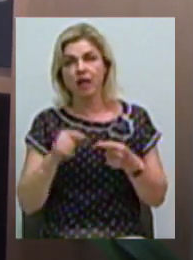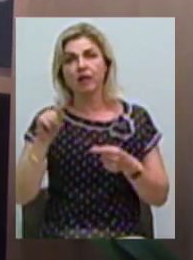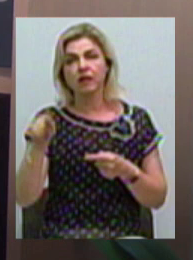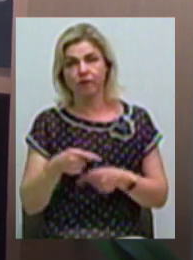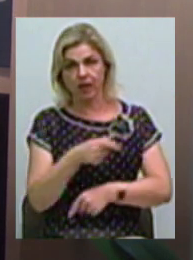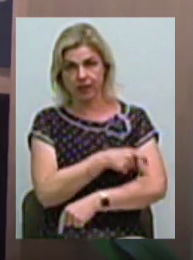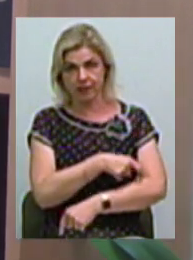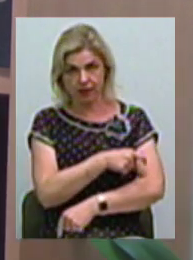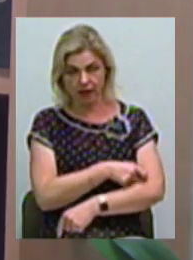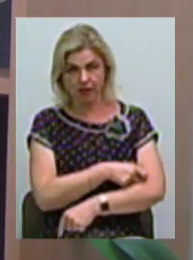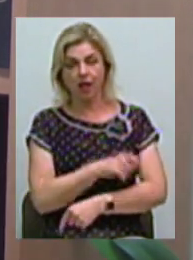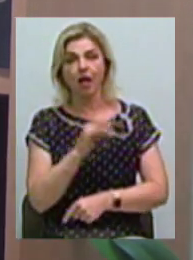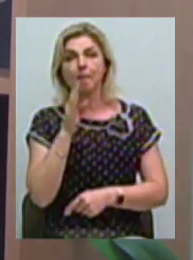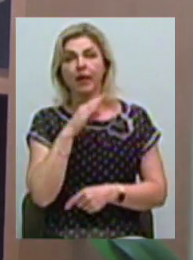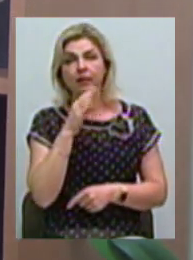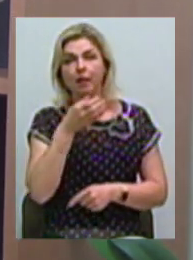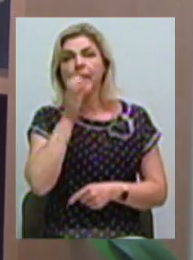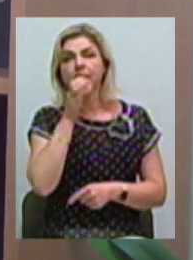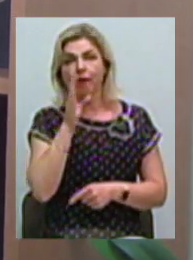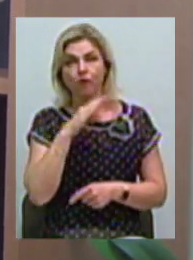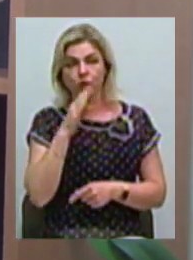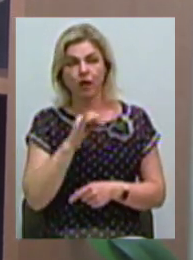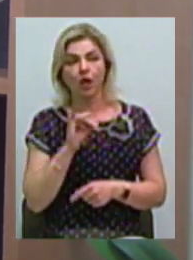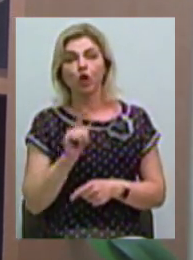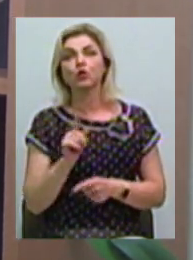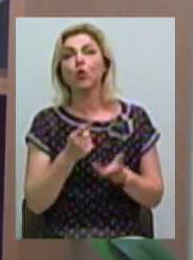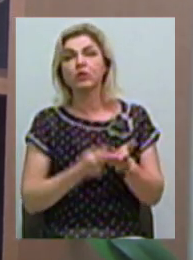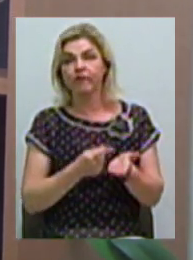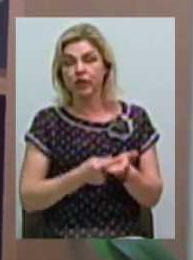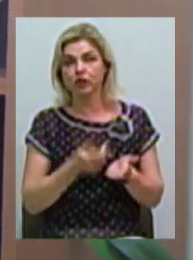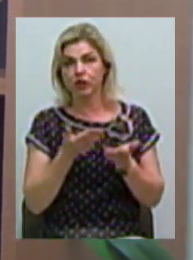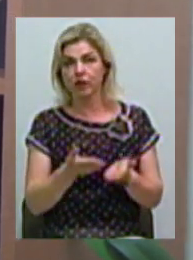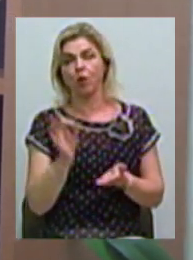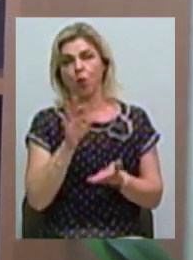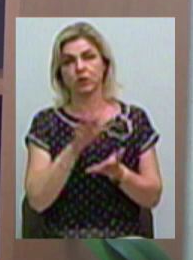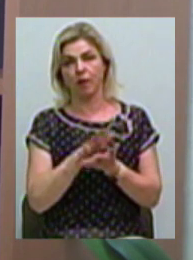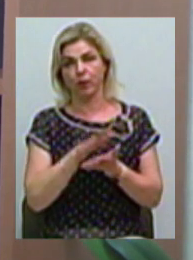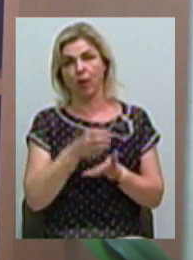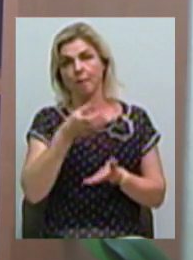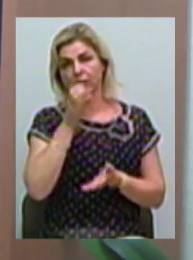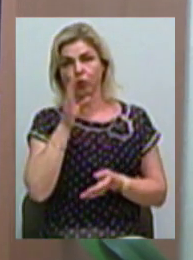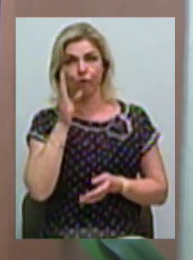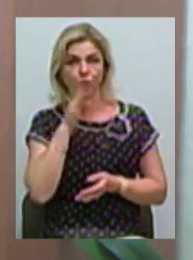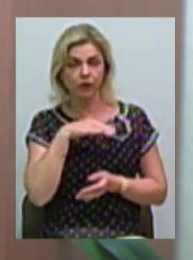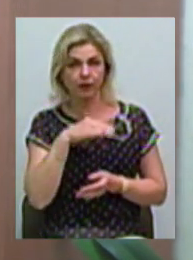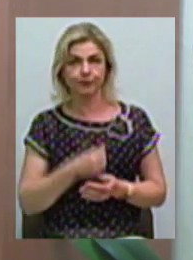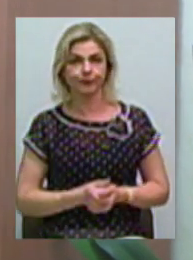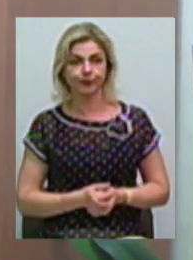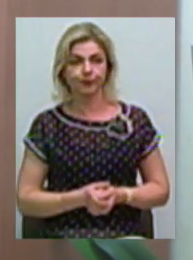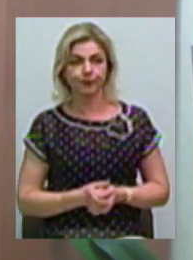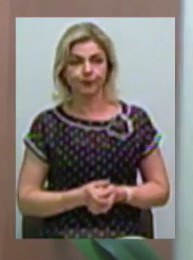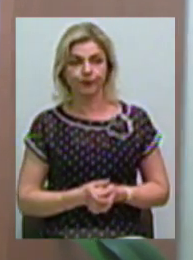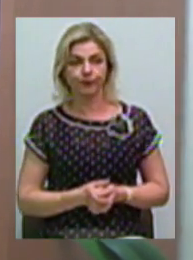Держсанпіну «Питна вода». І там виявлено ентерококи, що свідчить про забруднення питної води. Ну, це